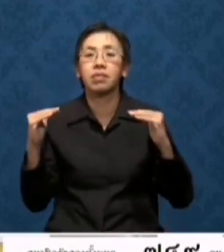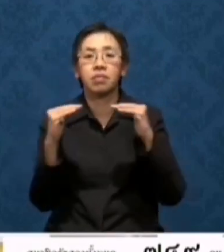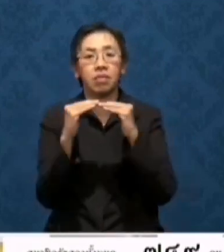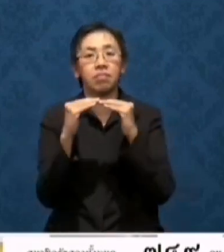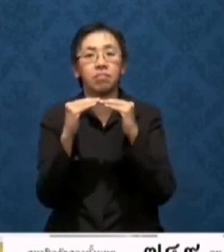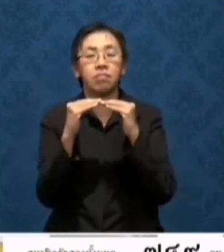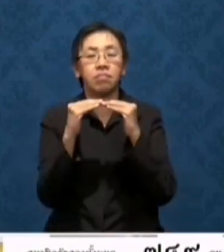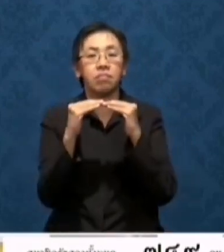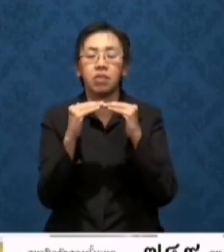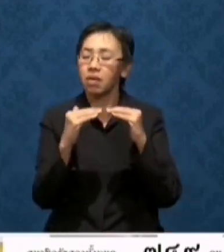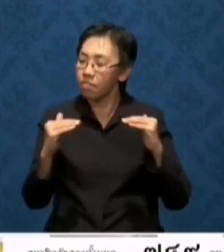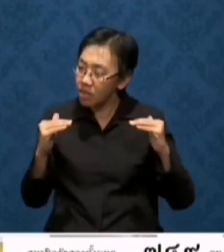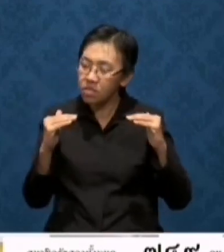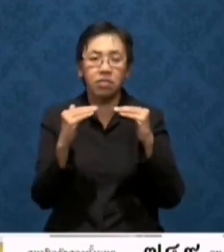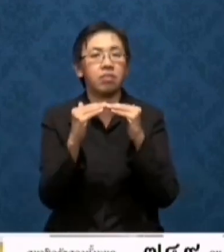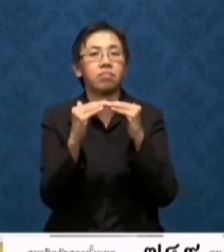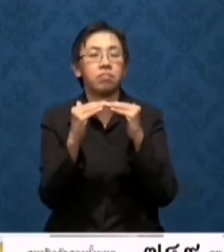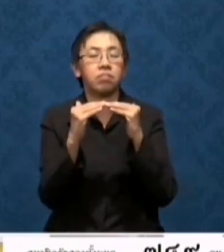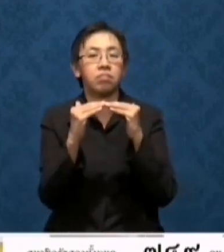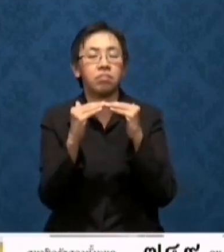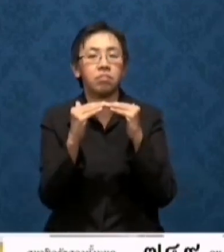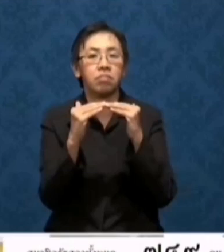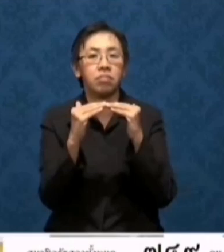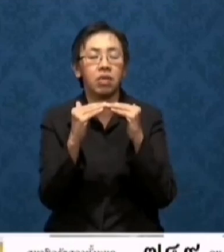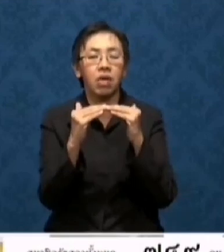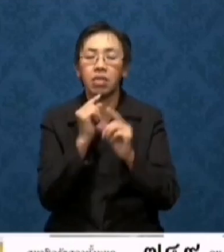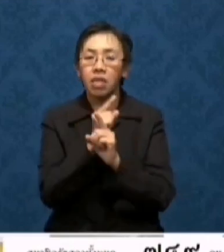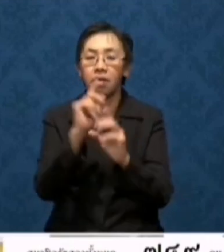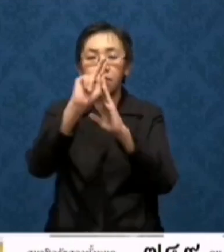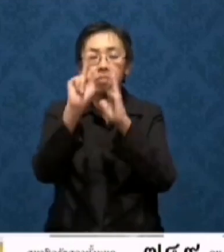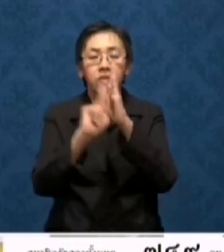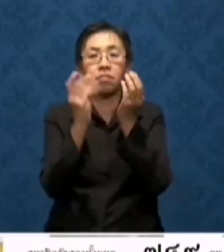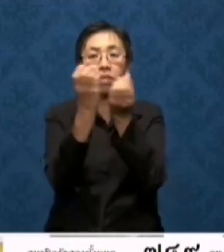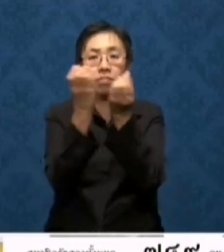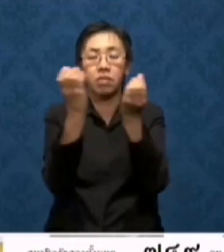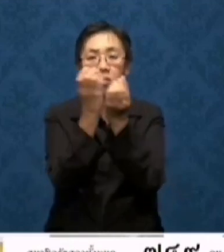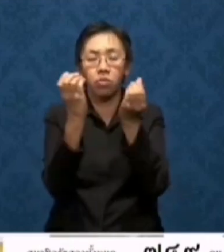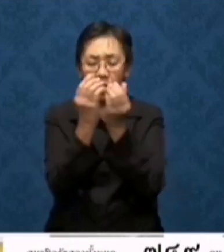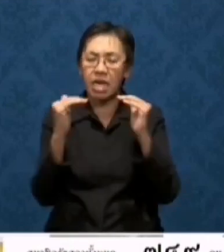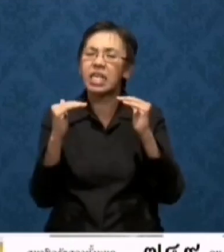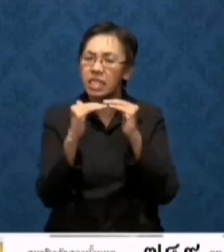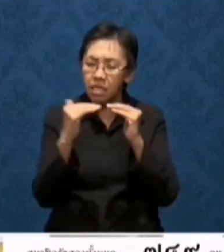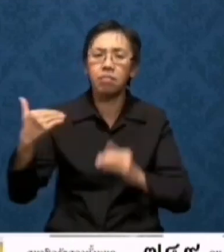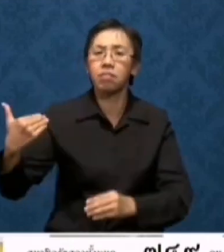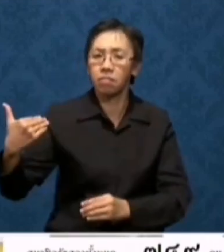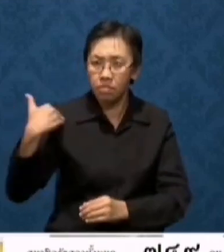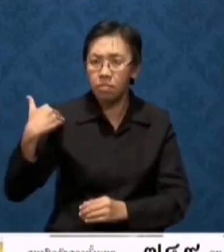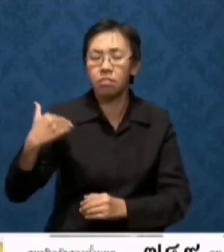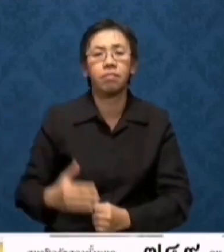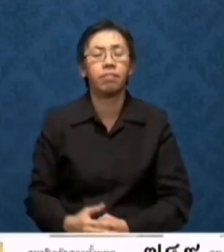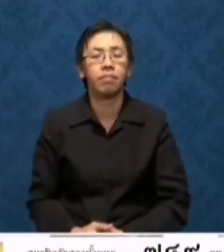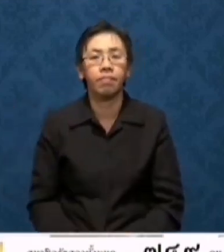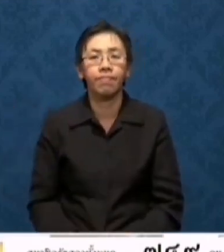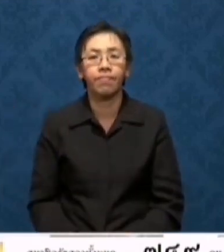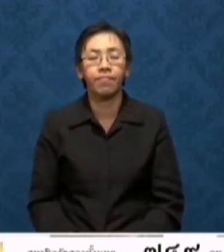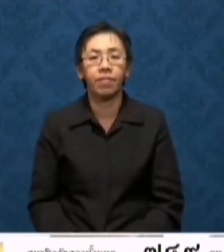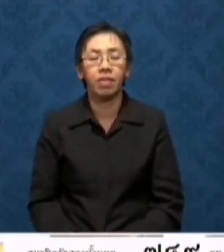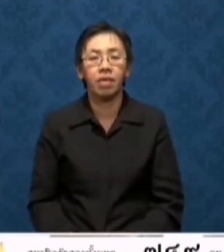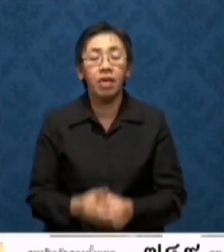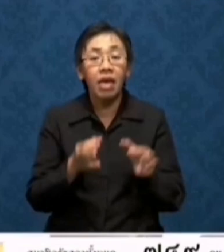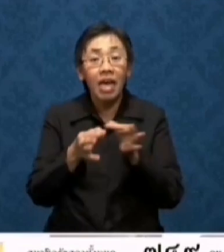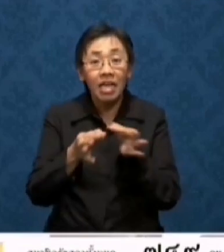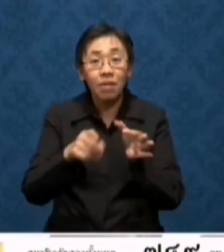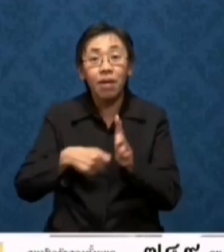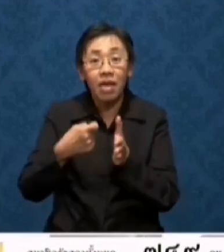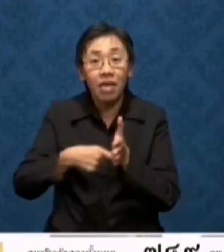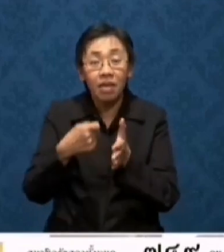ิทชอบทำและมีสิทธิทตามรฐมณูลทั้งหมดทั้งเส้นด้วยเหตุผลเห่านี้